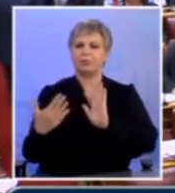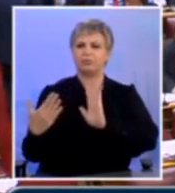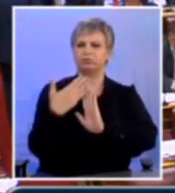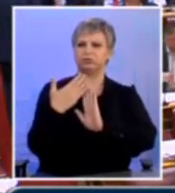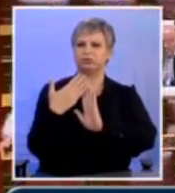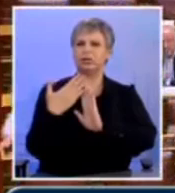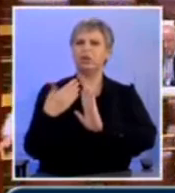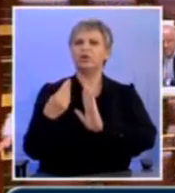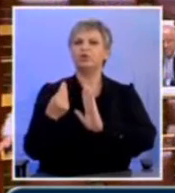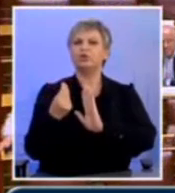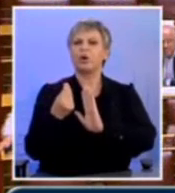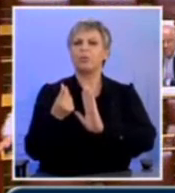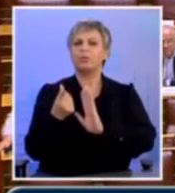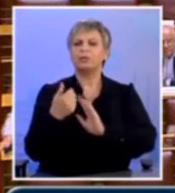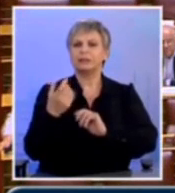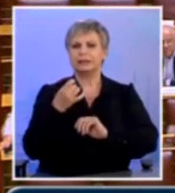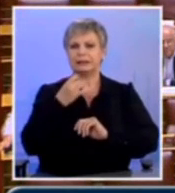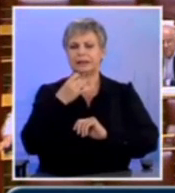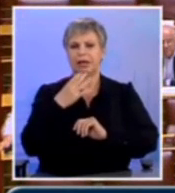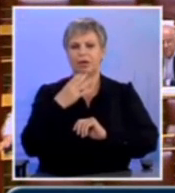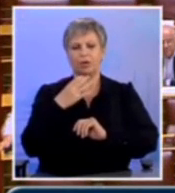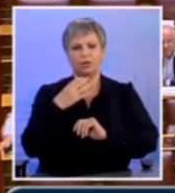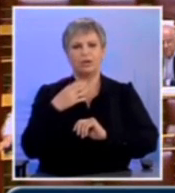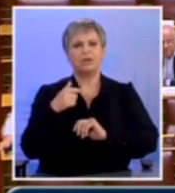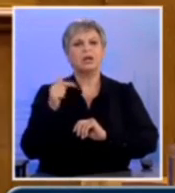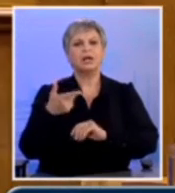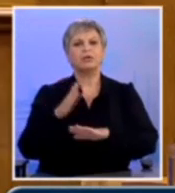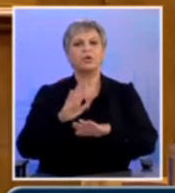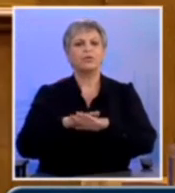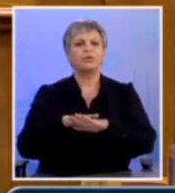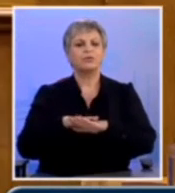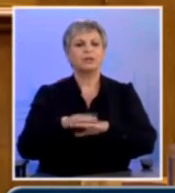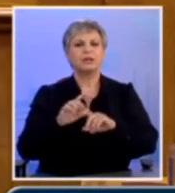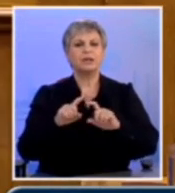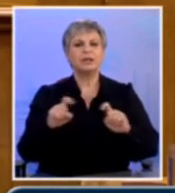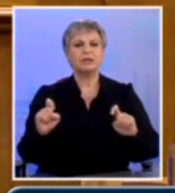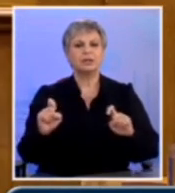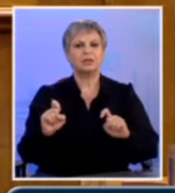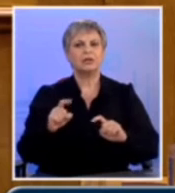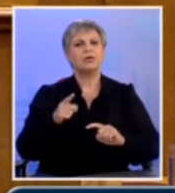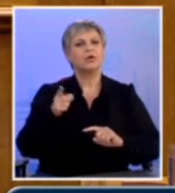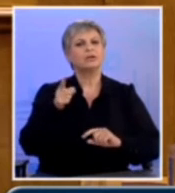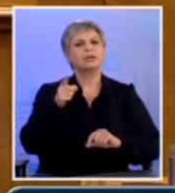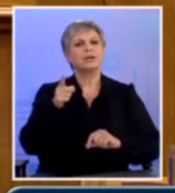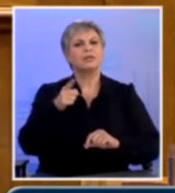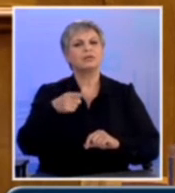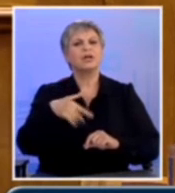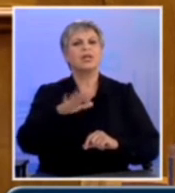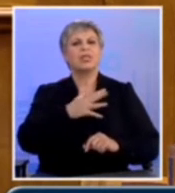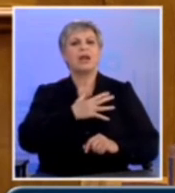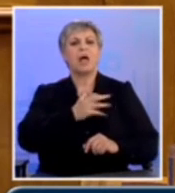μας οφείλεται στο γεγονός ότι αυτός ο βαθμός αξιοπιστίας, ο χαμηλός από